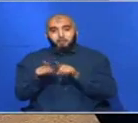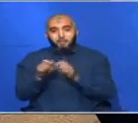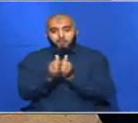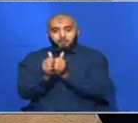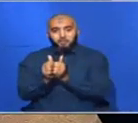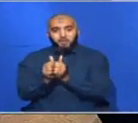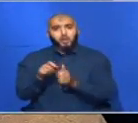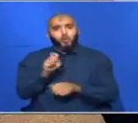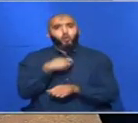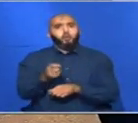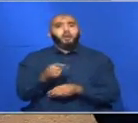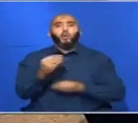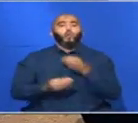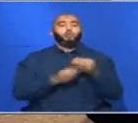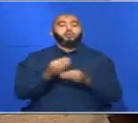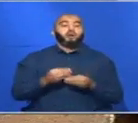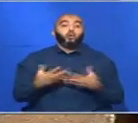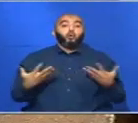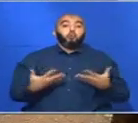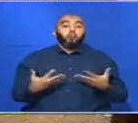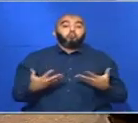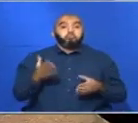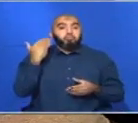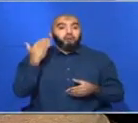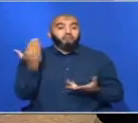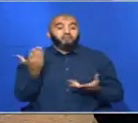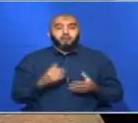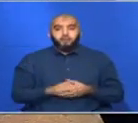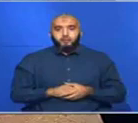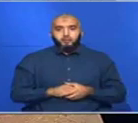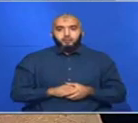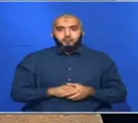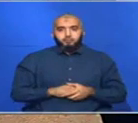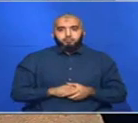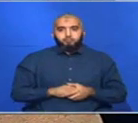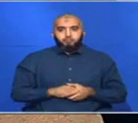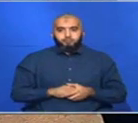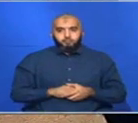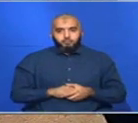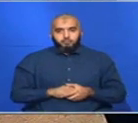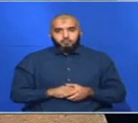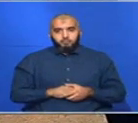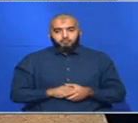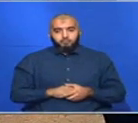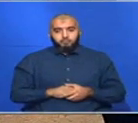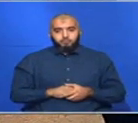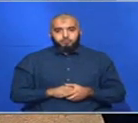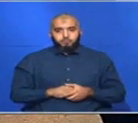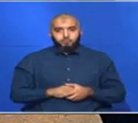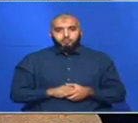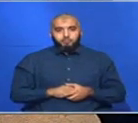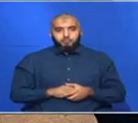ام انه يقضي مع الظهر مثلا صلوات كثيرات ما الذي يمكن ان توجهونه في هذا